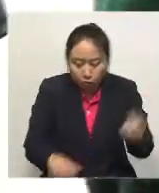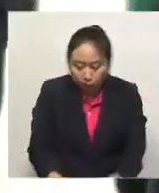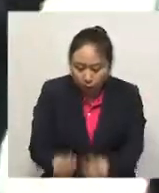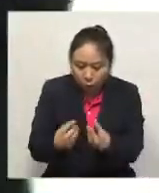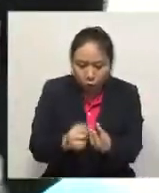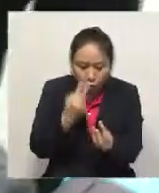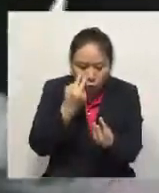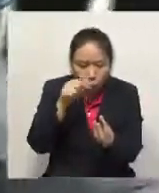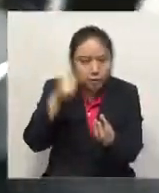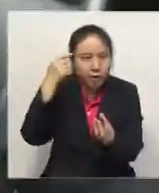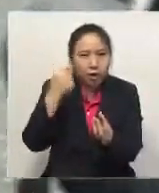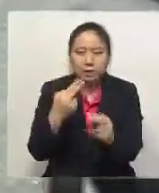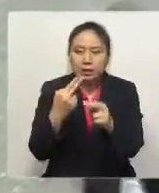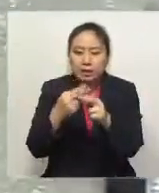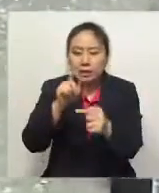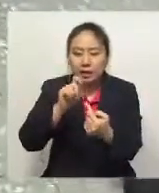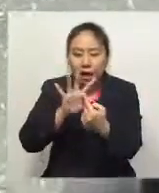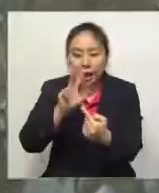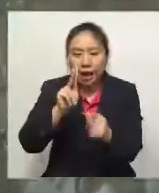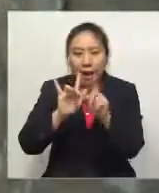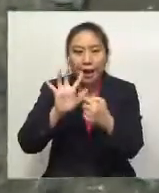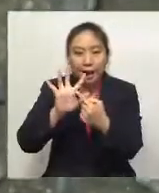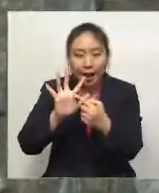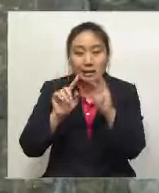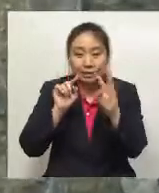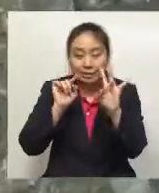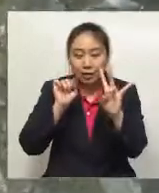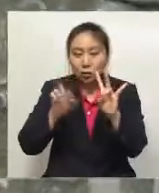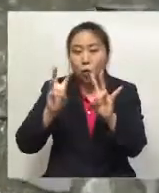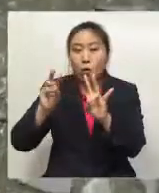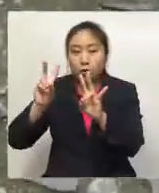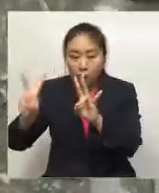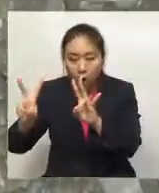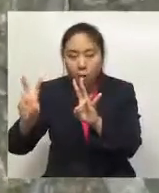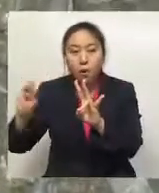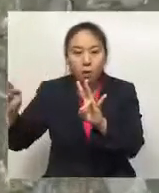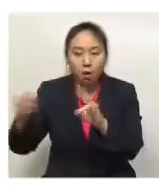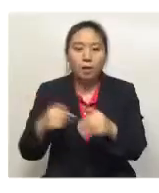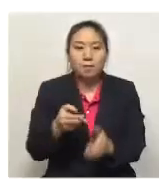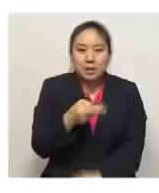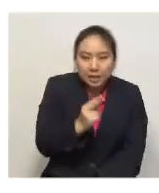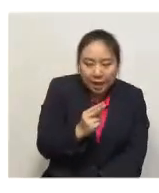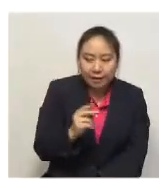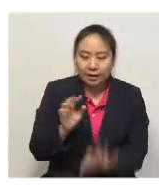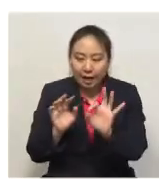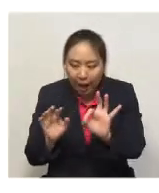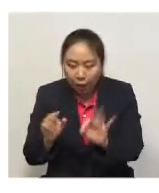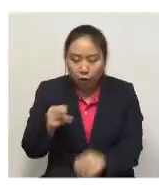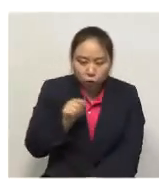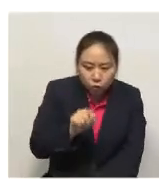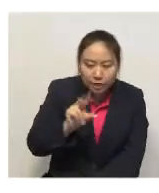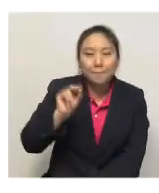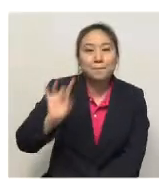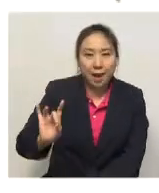าก้าขนาด 7.62 มม.ปืนสั้น9มม.และขนาด .38 แต่ยังต้องรอผ